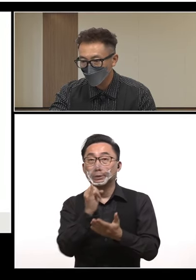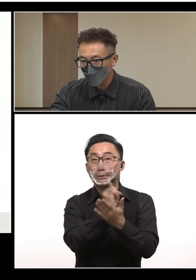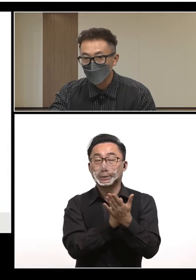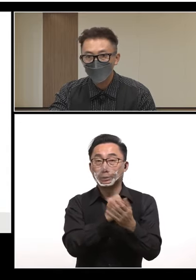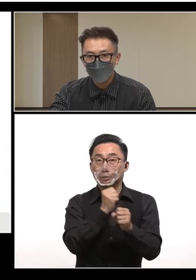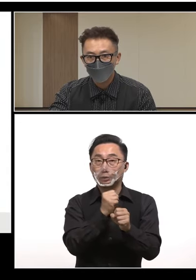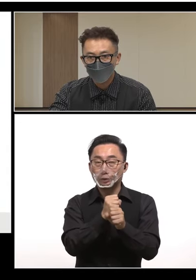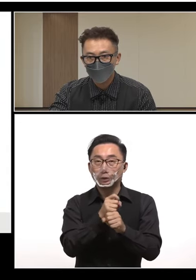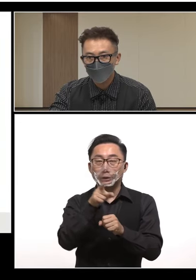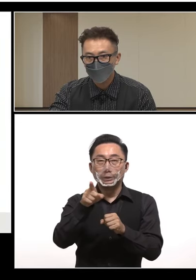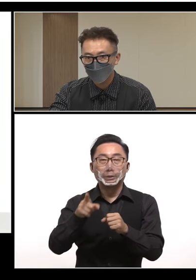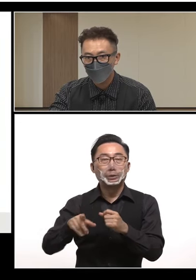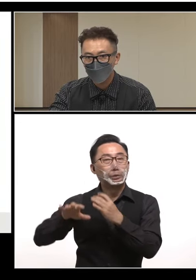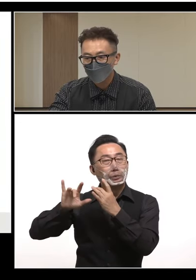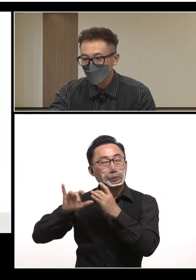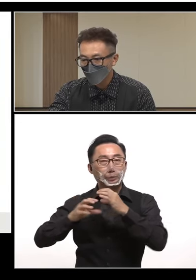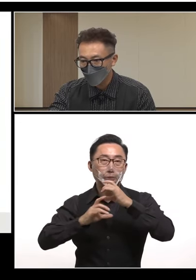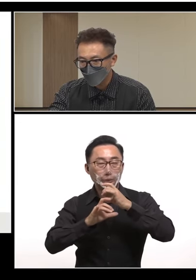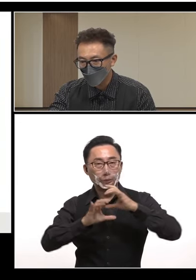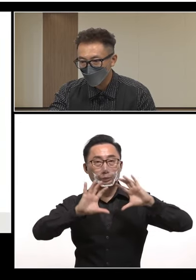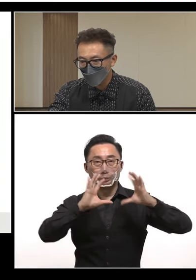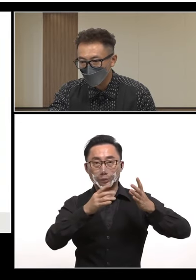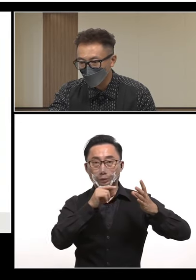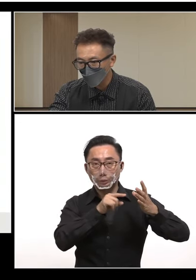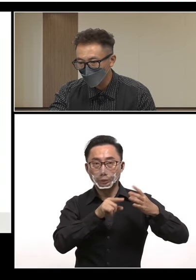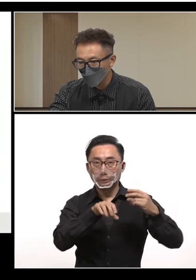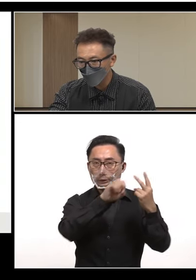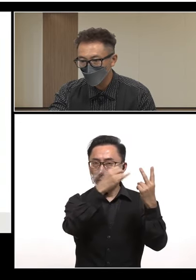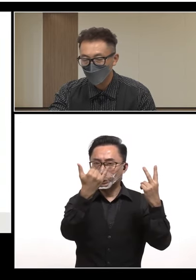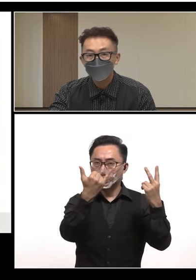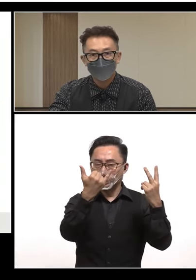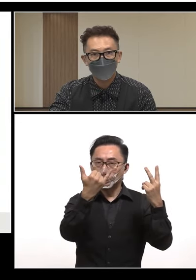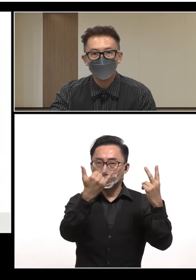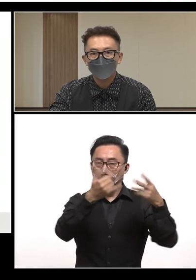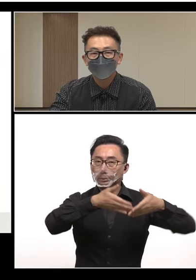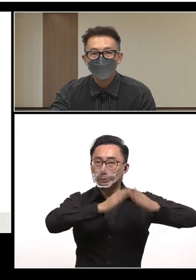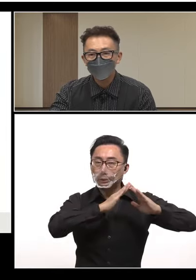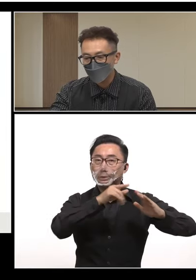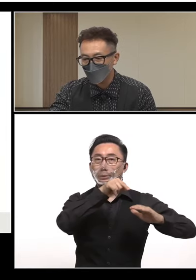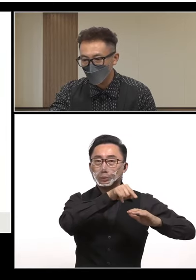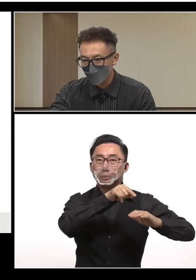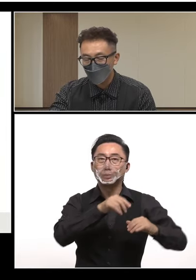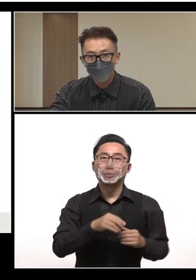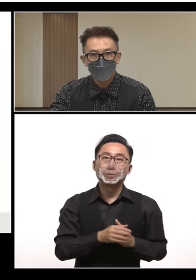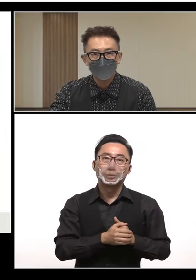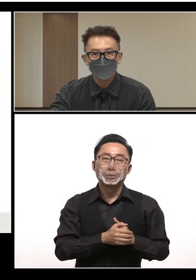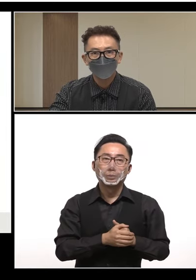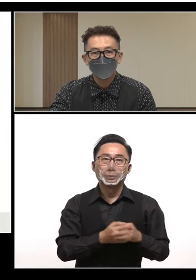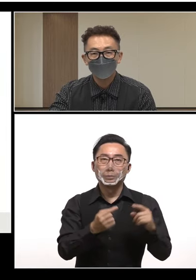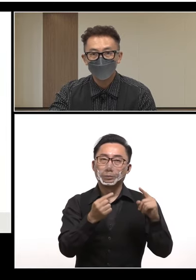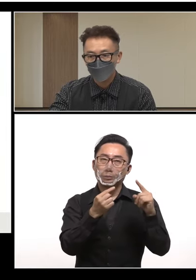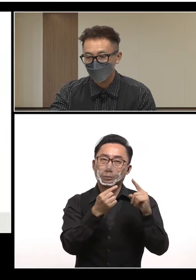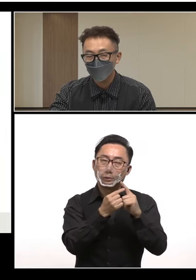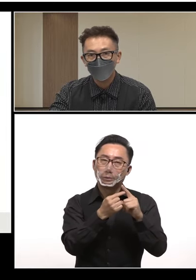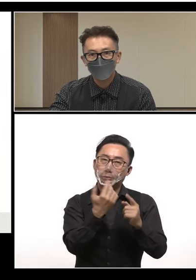嘅銅管樂團啦，咁就係2006年嗰陣成立啦。咁其實咧人數一路都唔多啦，